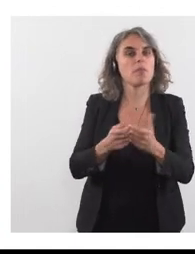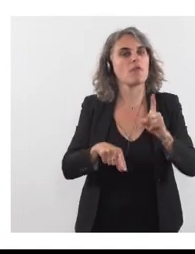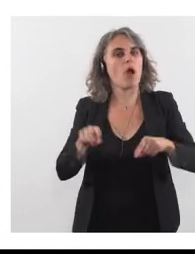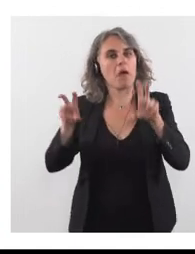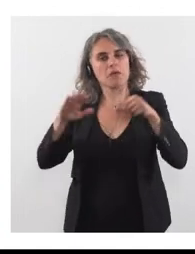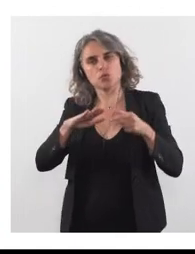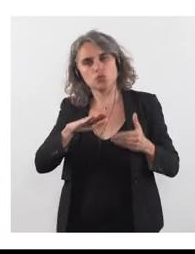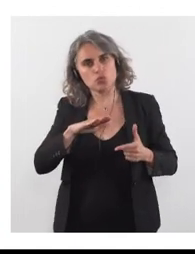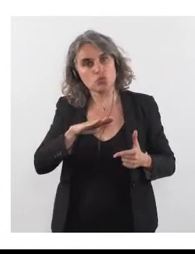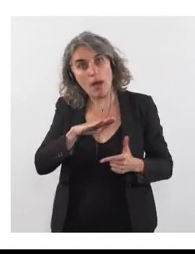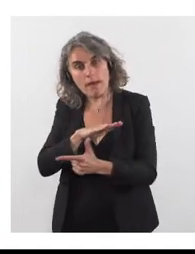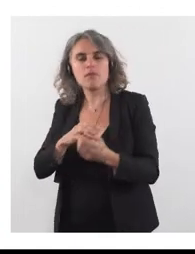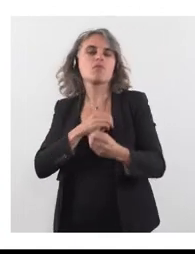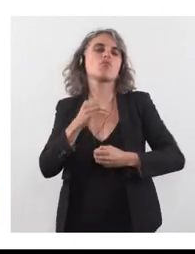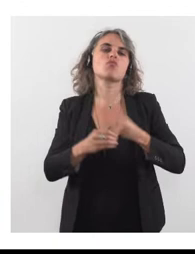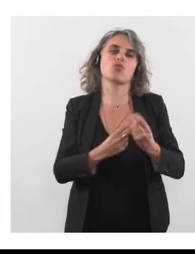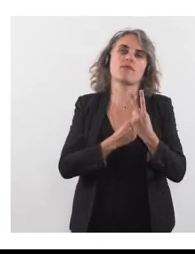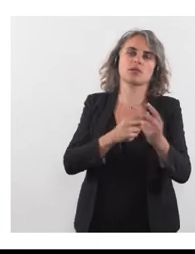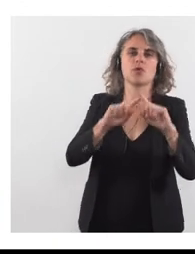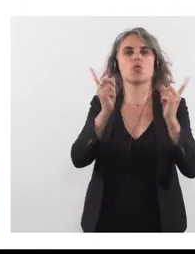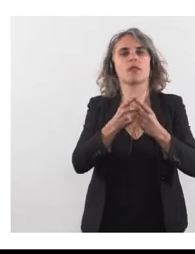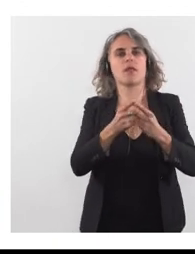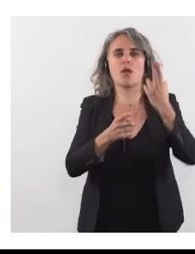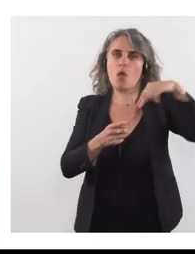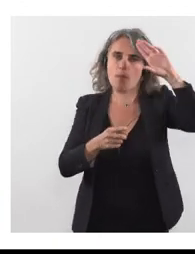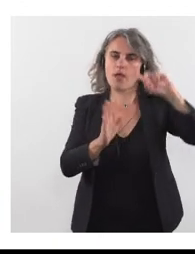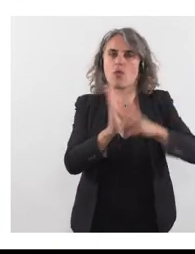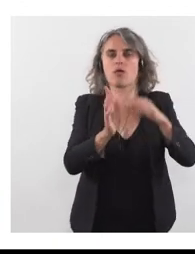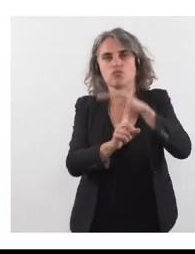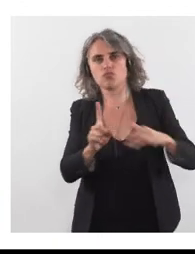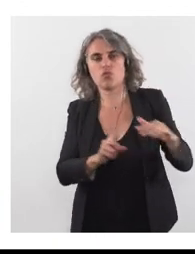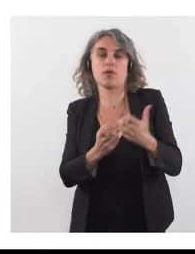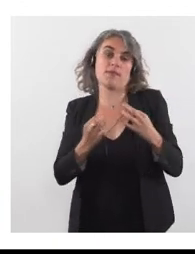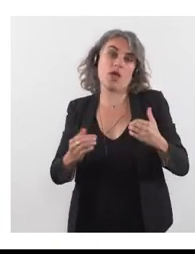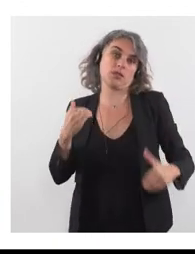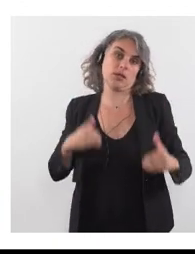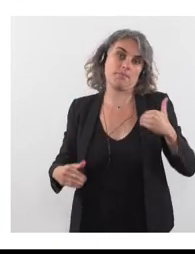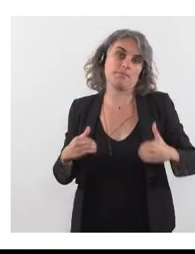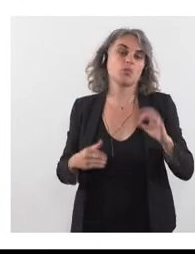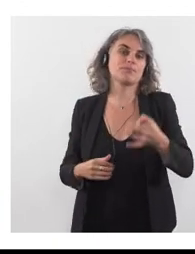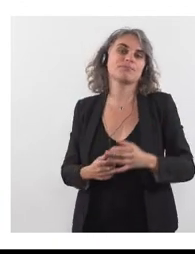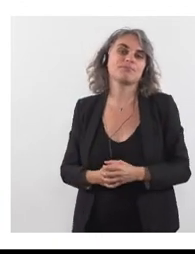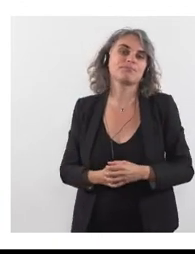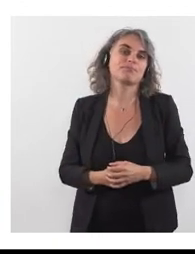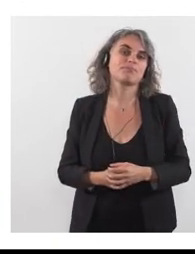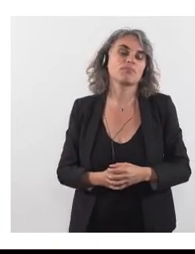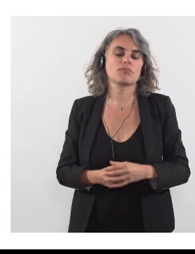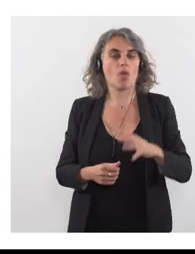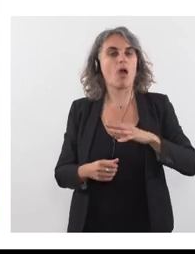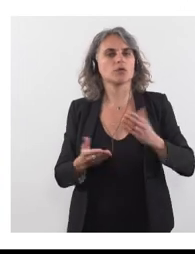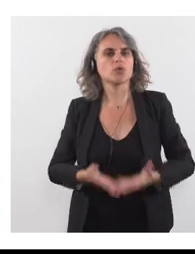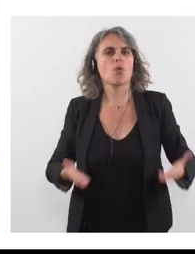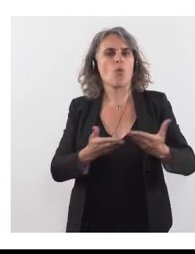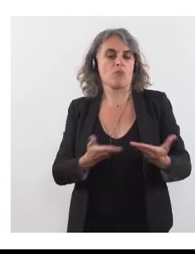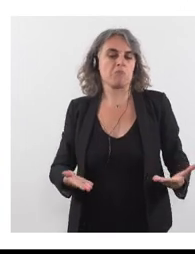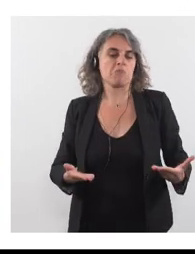soit plus clair, devant le Comité européen des droits sociaux, et notamment en matière de handicap. Il y a un dossier dans lequel